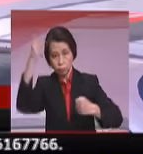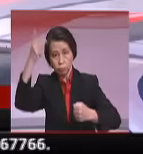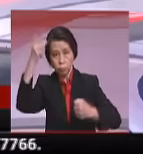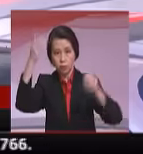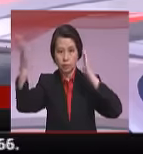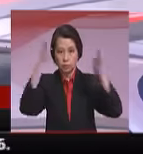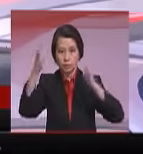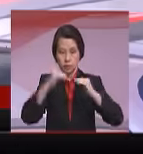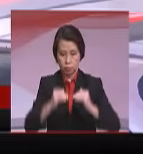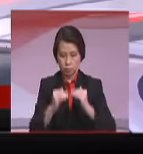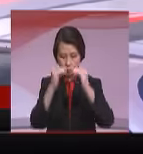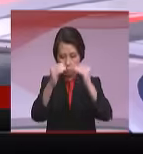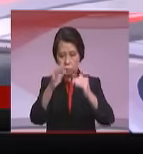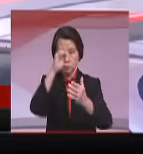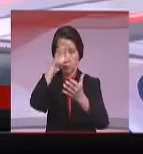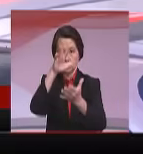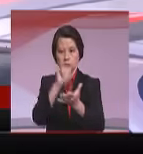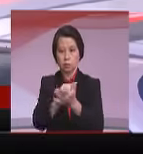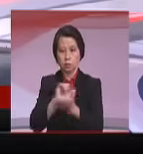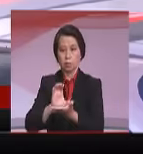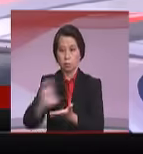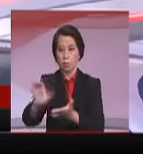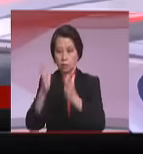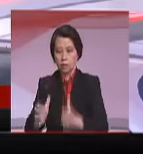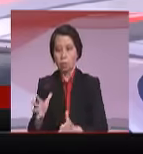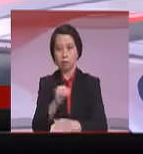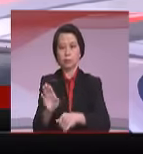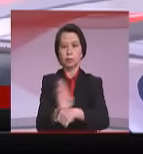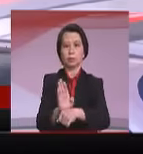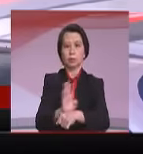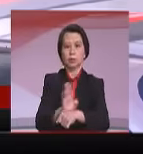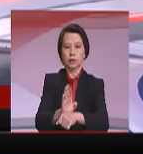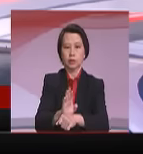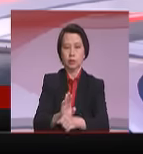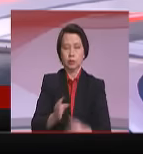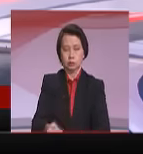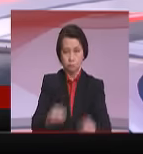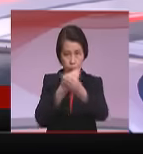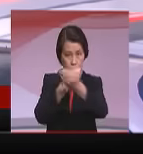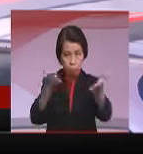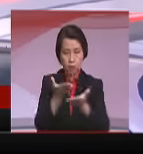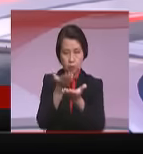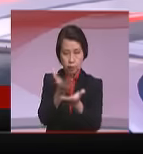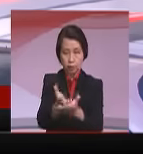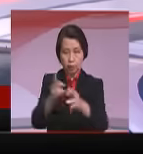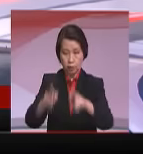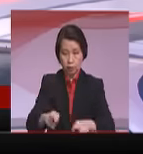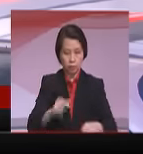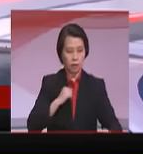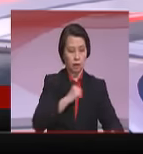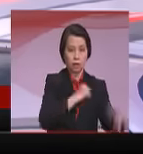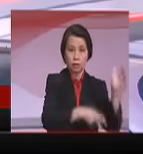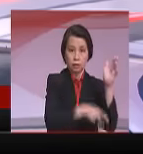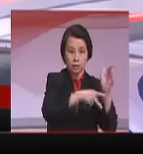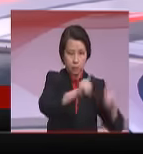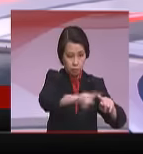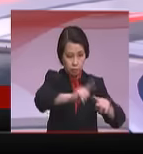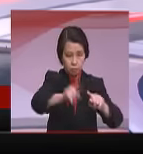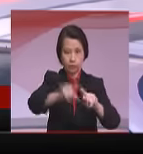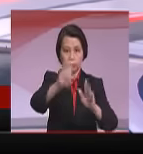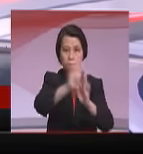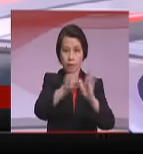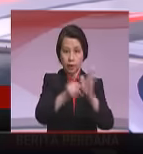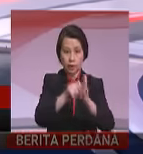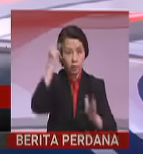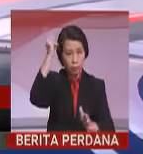negara selain meningkatkan keyakinan pelabur dan perniagaan. Mengambil maklum cadangan rakyat dan ahli parlimen daripada pelbagai latar belakang